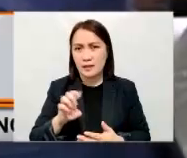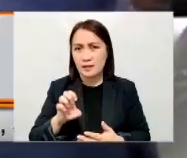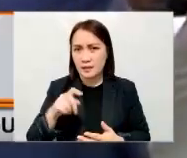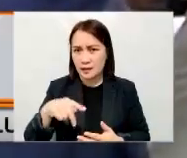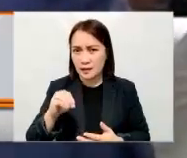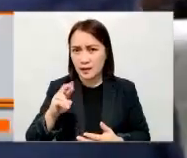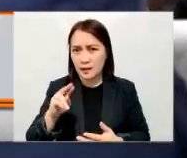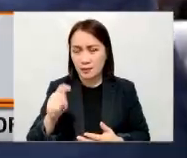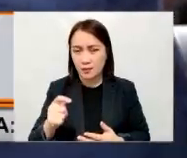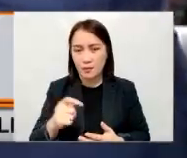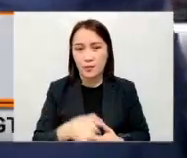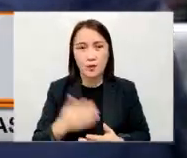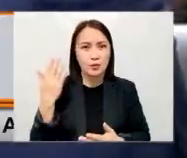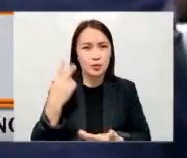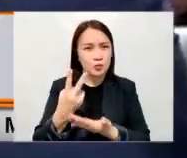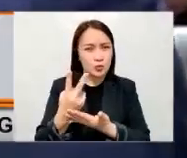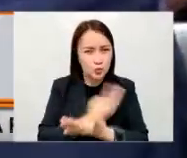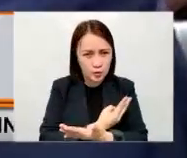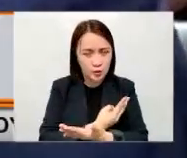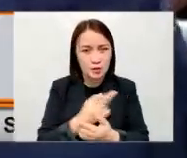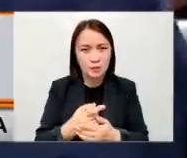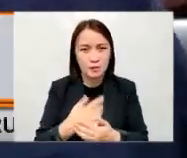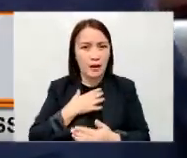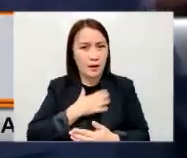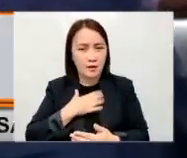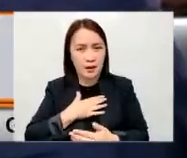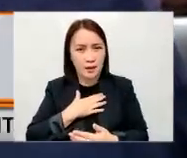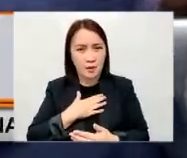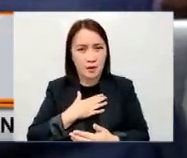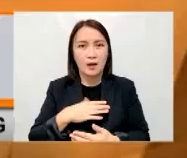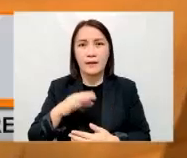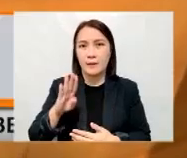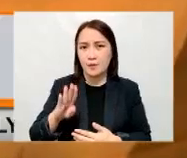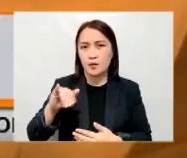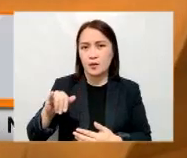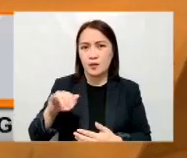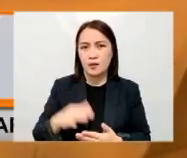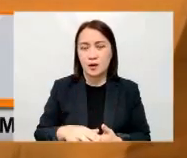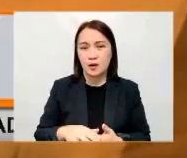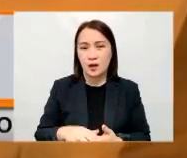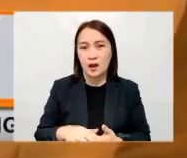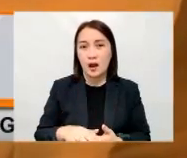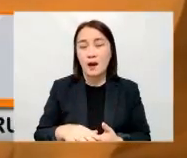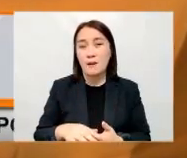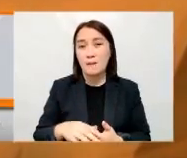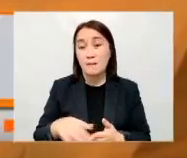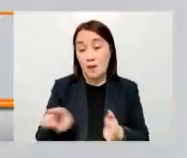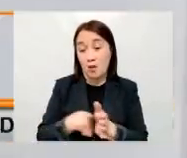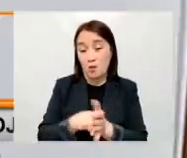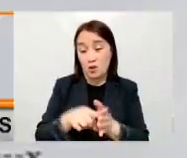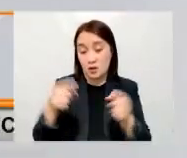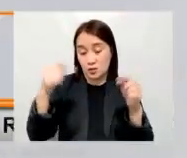Almost 2 weeks ago nang magreklamo si Pok Wang sa immigration, kaugnay umano ng illegal na pagtatrabaho sa bansa ni Lee